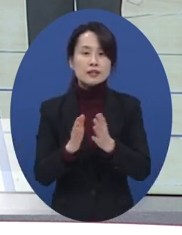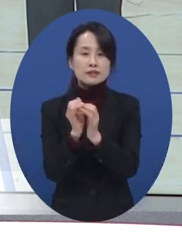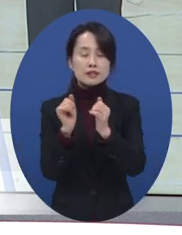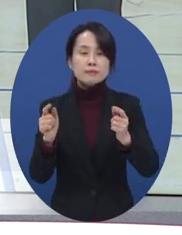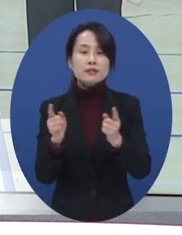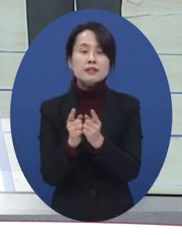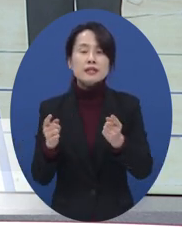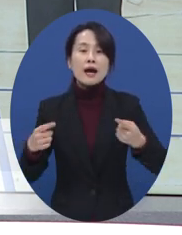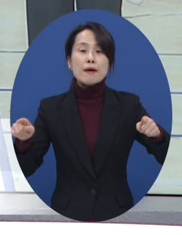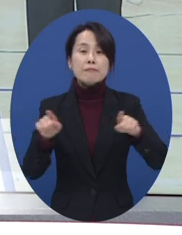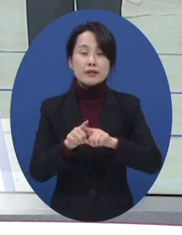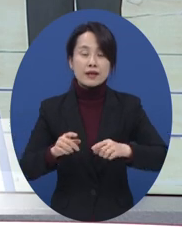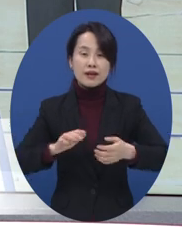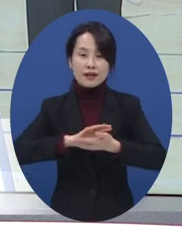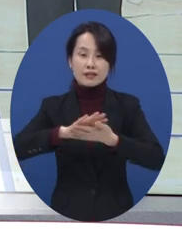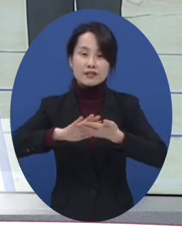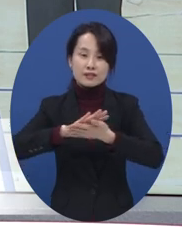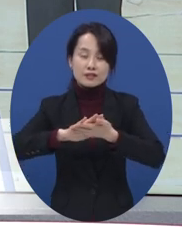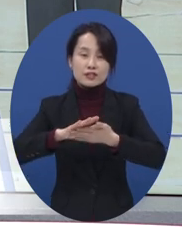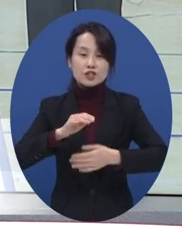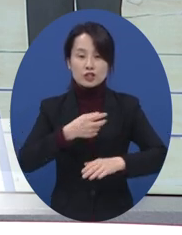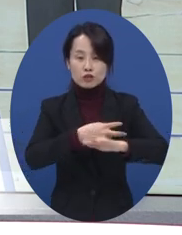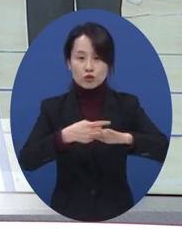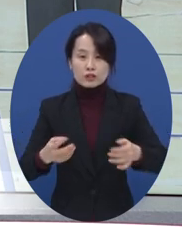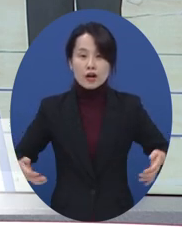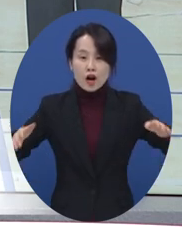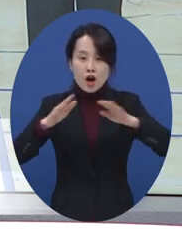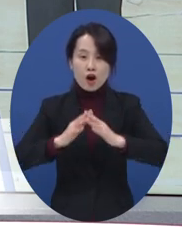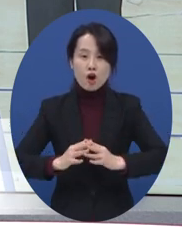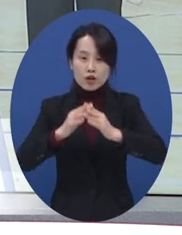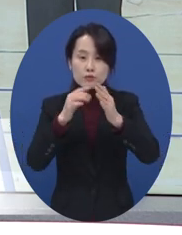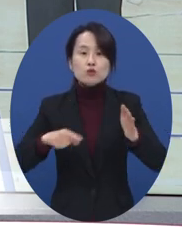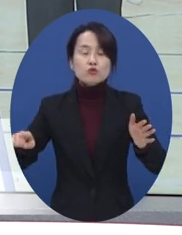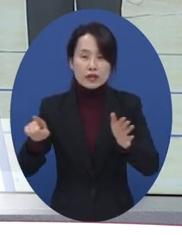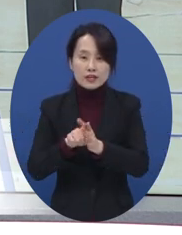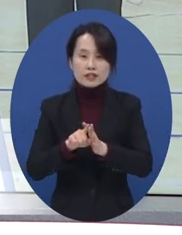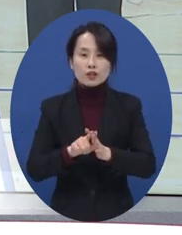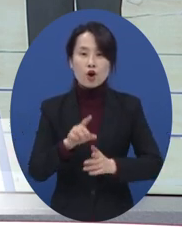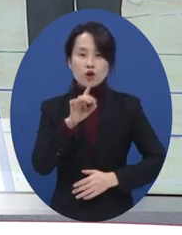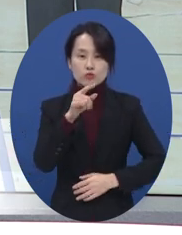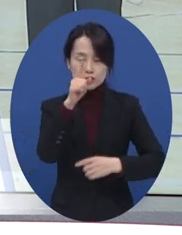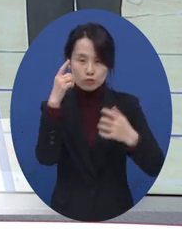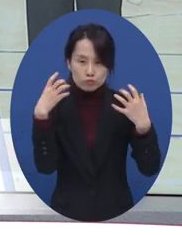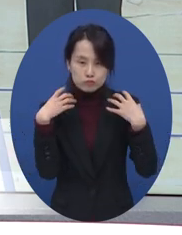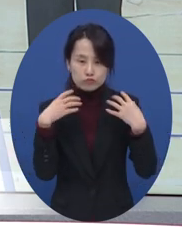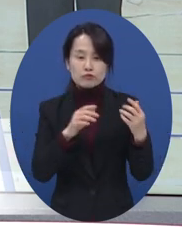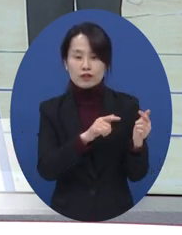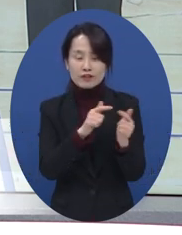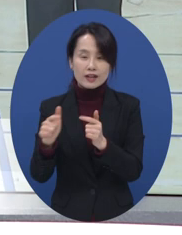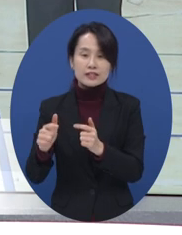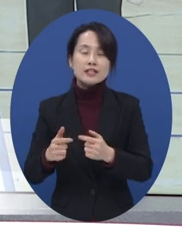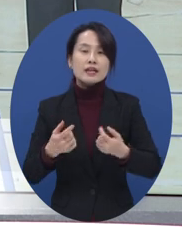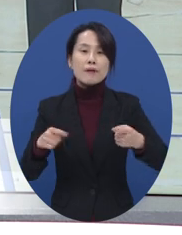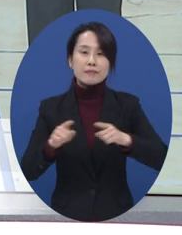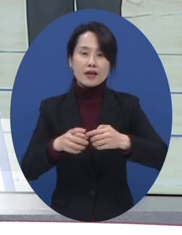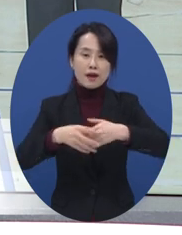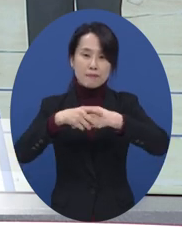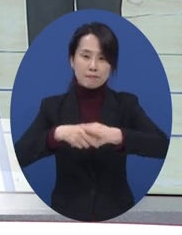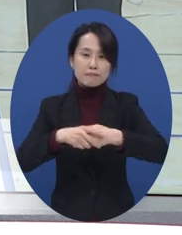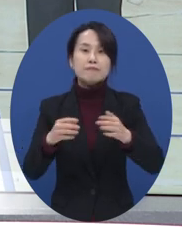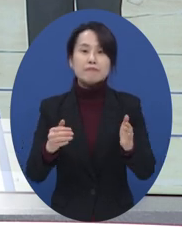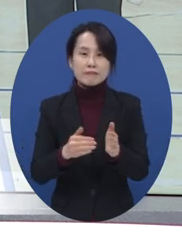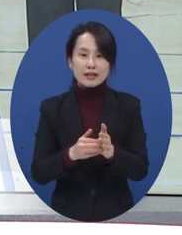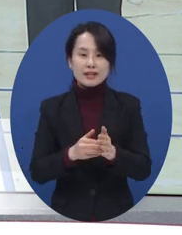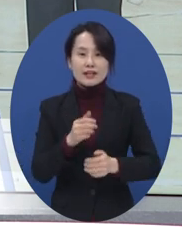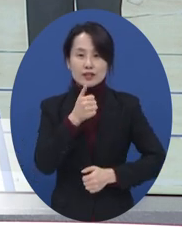함께 즐길 수 있는 수영장형 체육관 건립을 위해 지자체와 교육청, 중앙정부가 손을 잡았습니다. 앵커 리포트